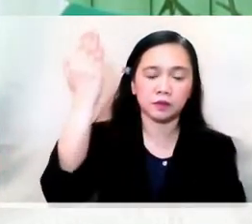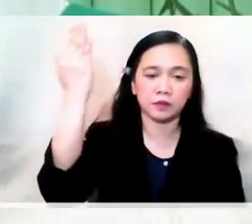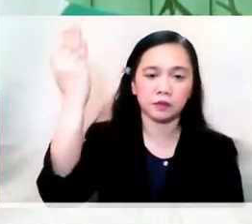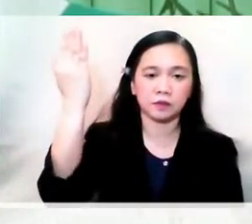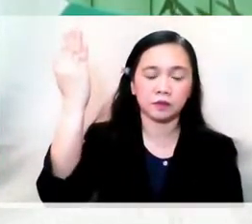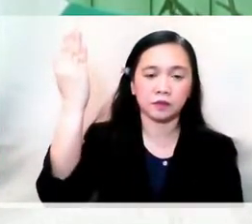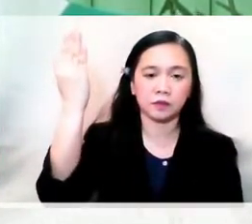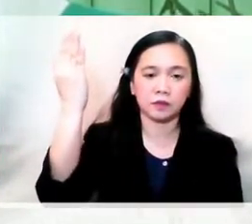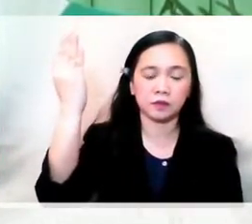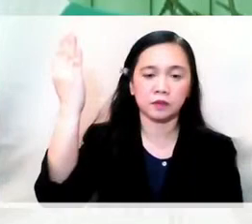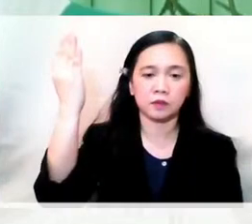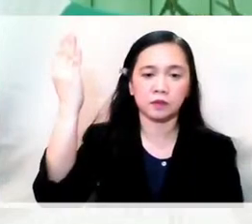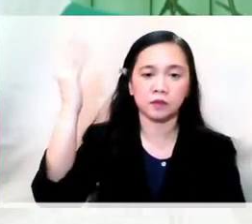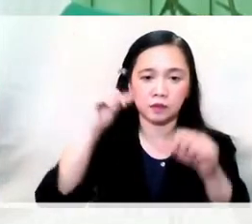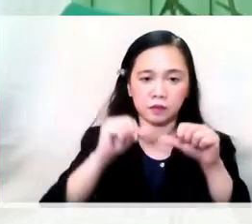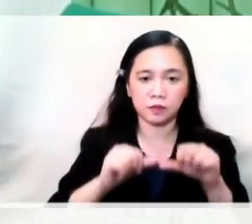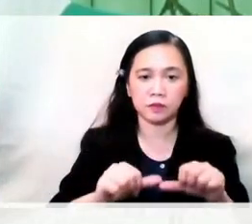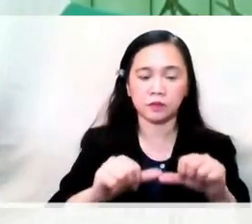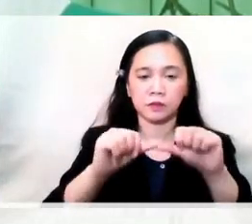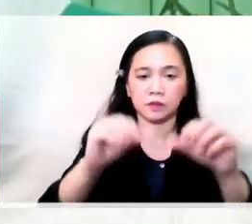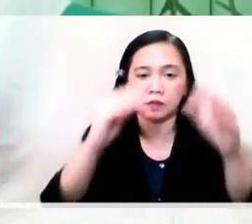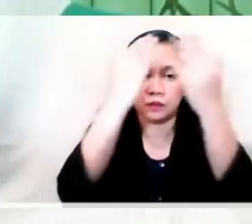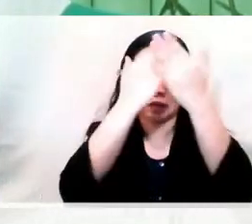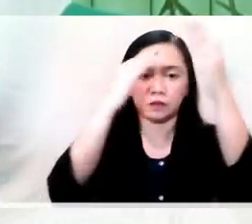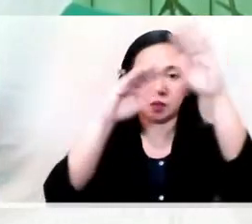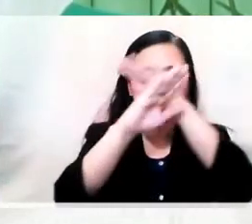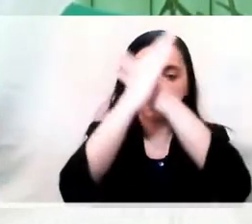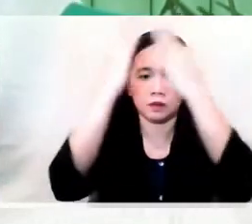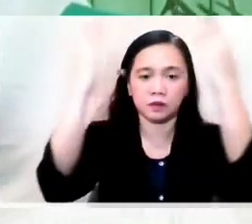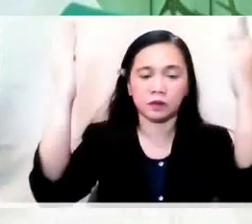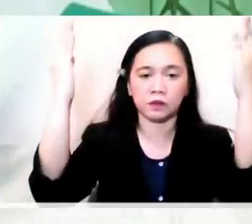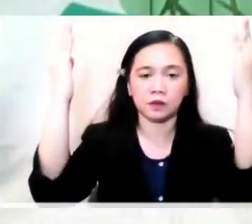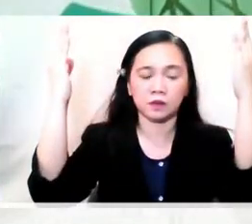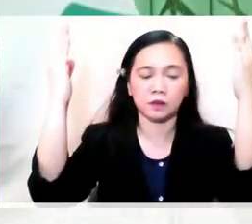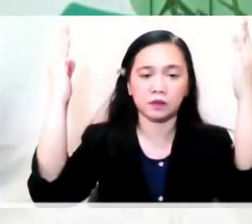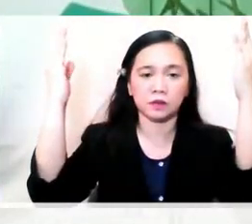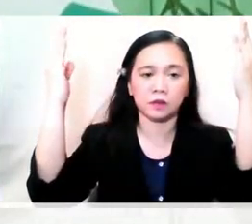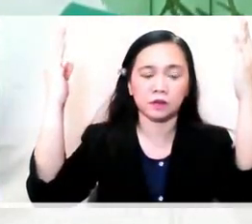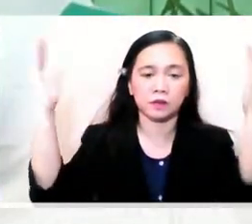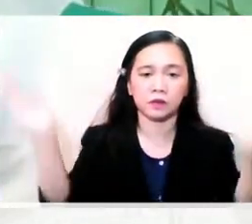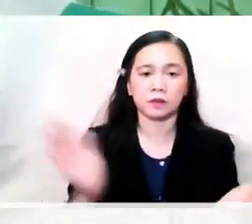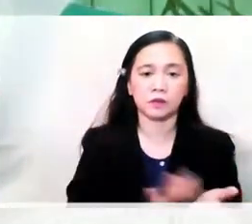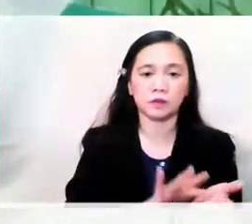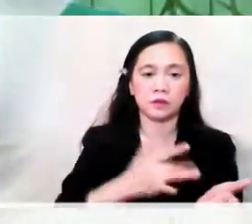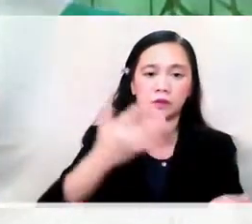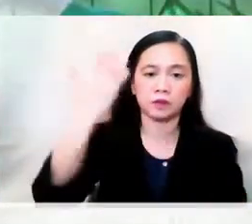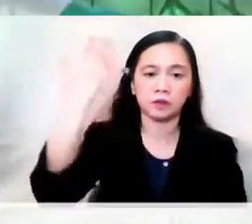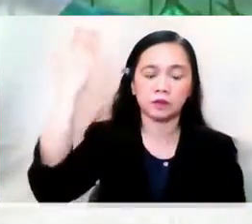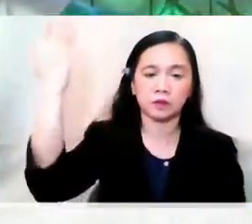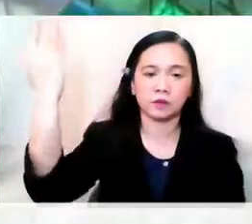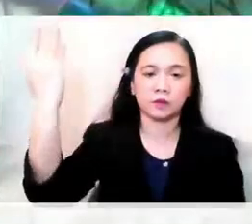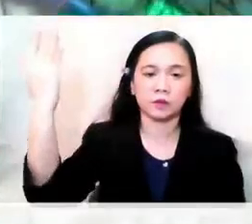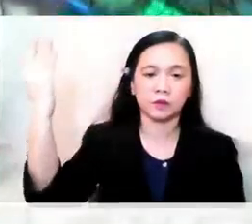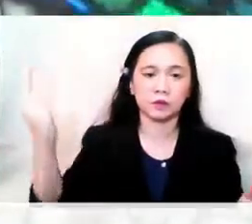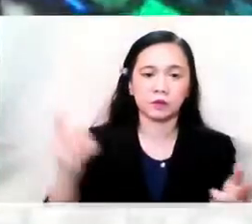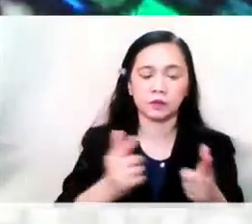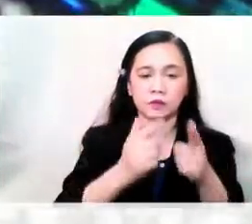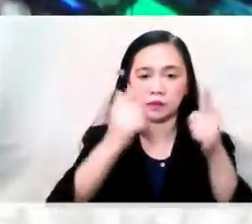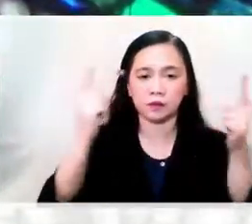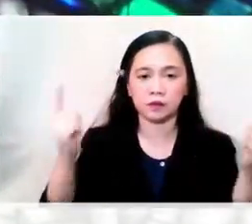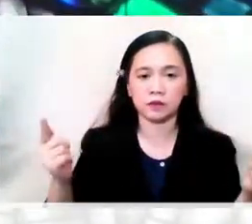walang humpay sa kalangitan, kami nagbubunyi sa iyong kadakilaan.